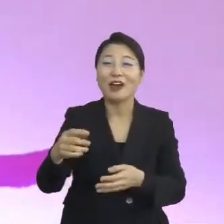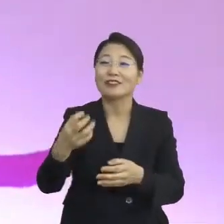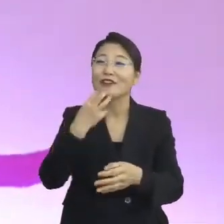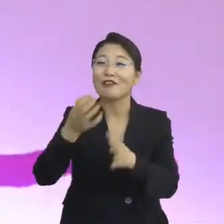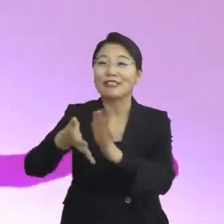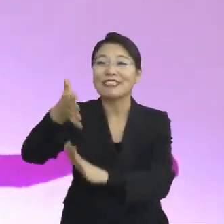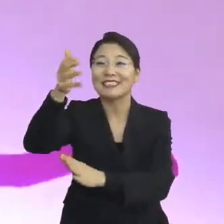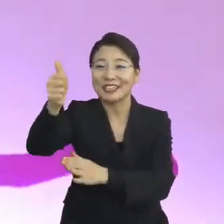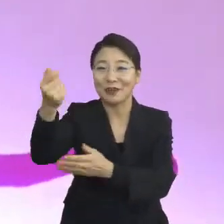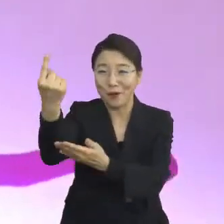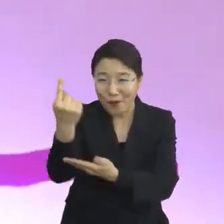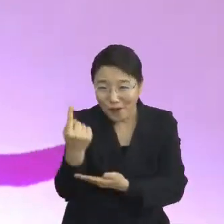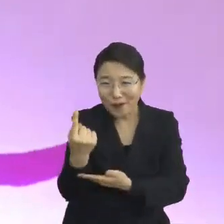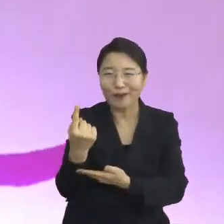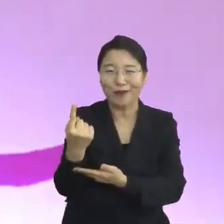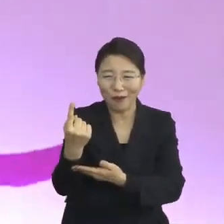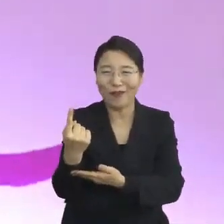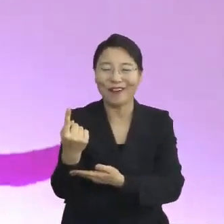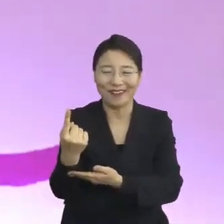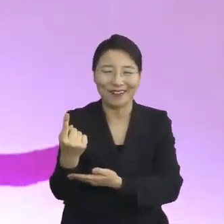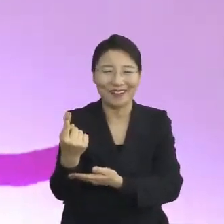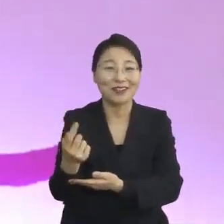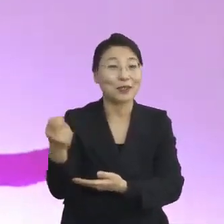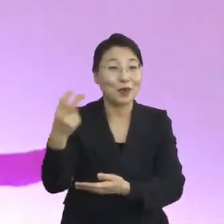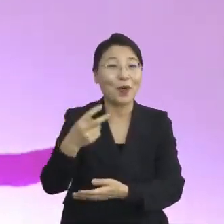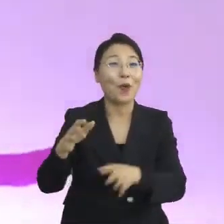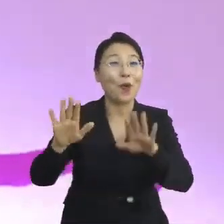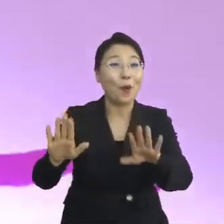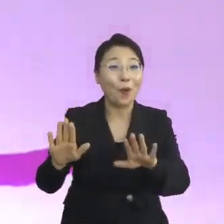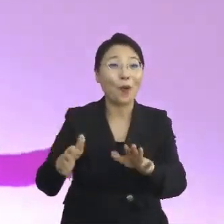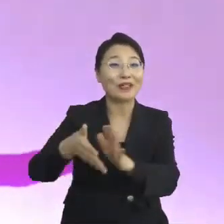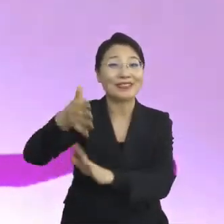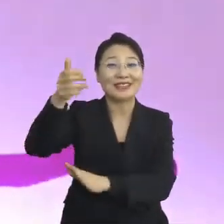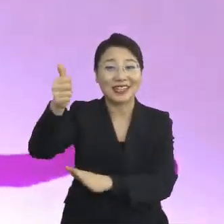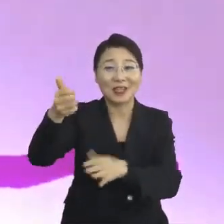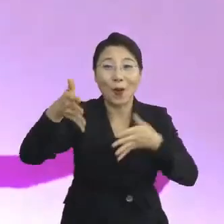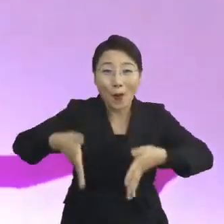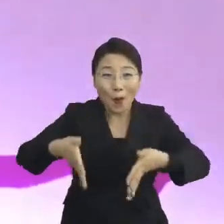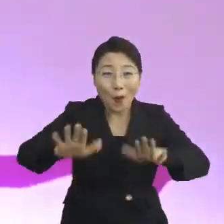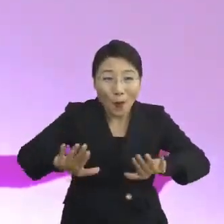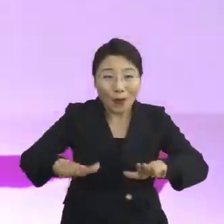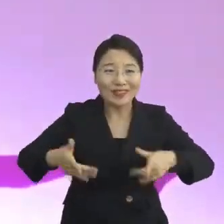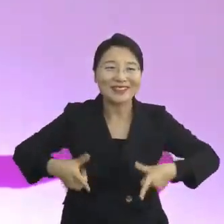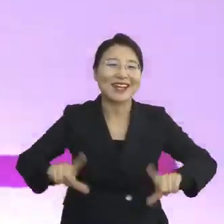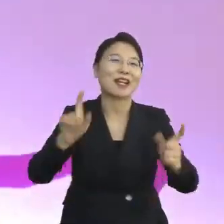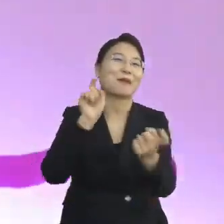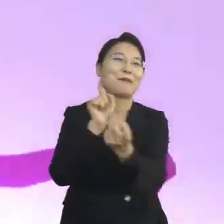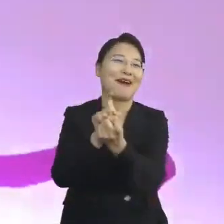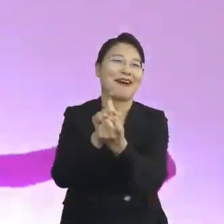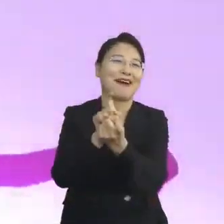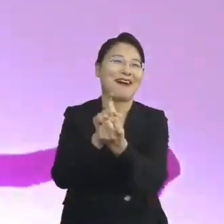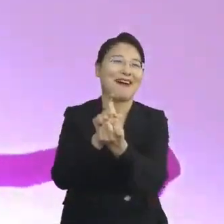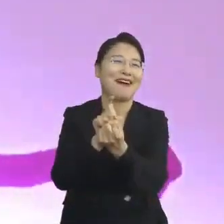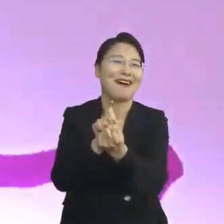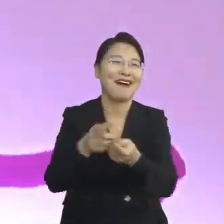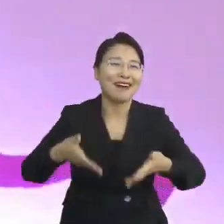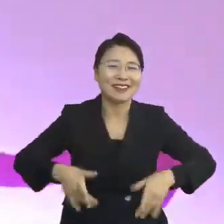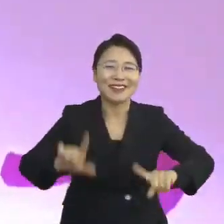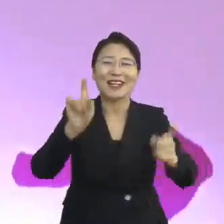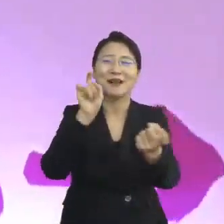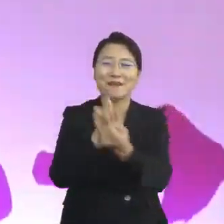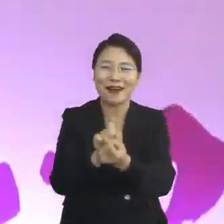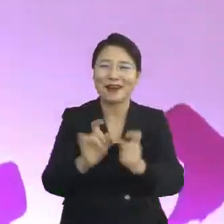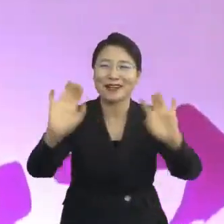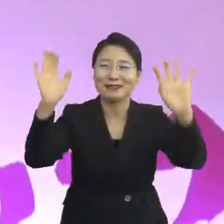더 오늘 좋은 것은 오세훈 시장님이 오늘 그 생신날이시더라고요. 우리 오세훈 시장님 박수 한번